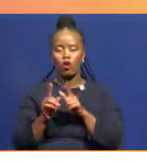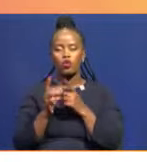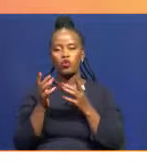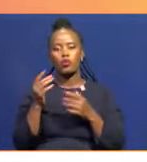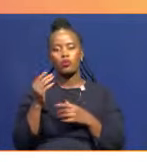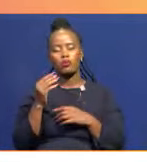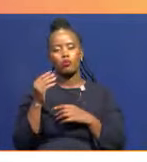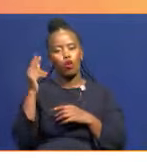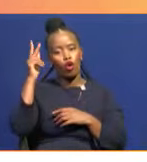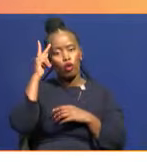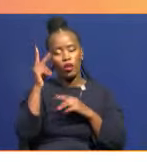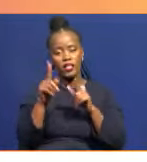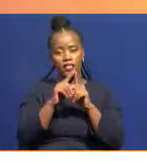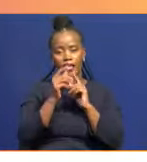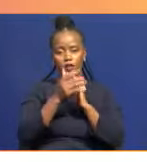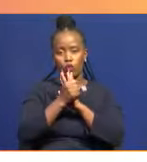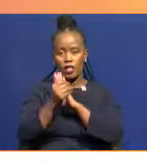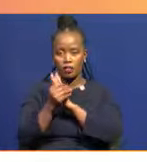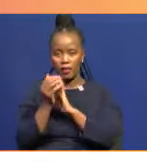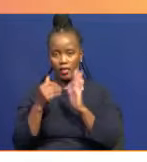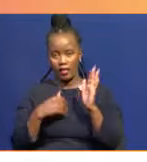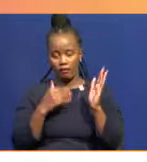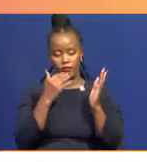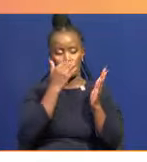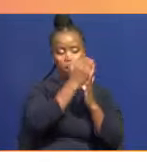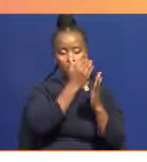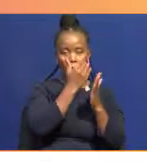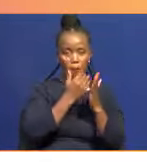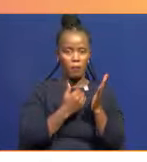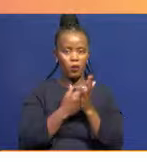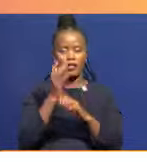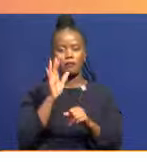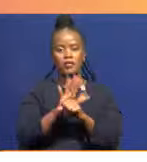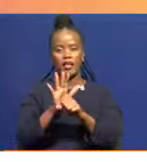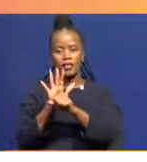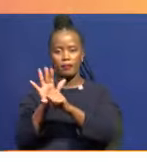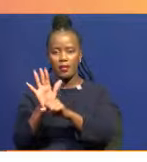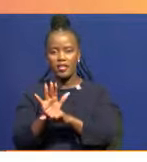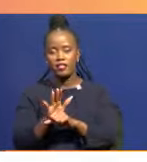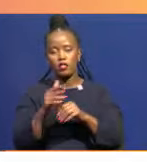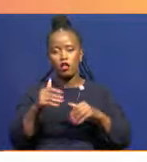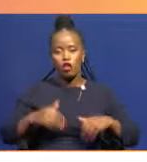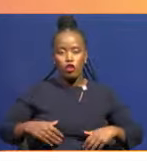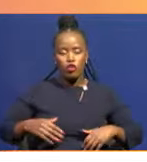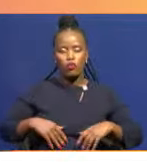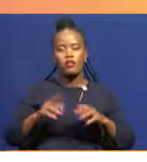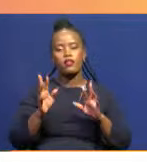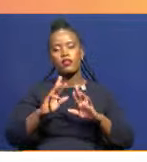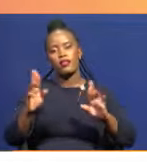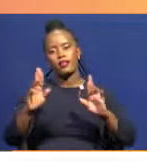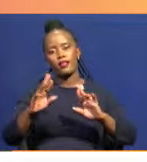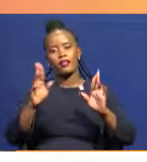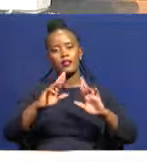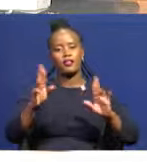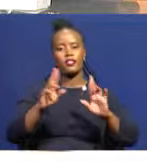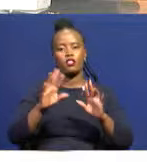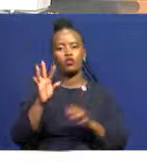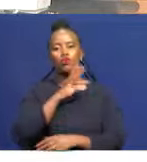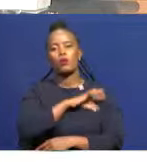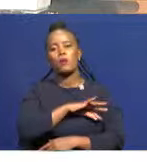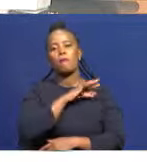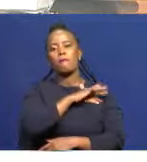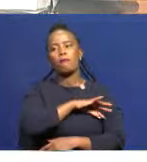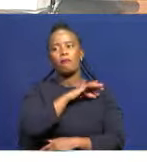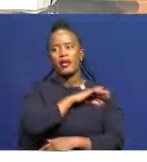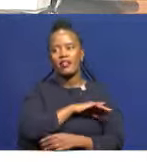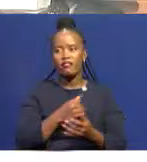So hizo programs ziko na ni vijana wajitokeze ili waweze kusaidika. Naam, tukiwa